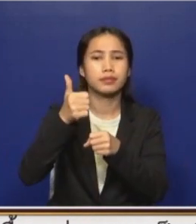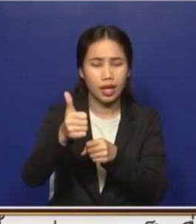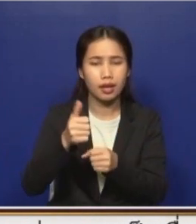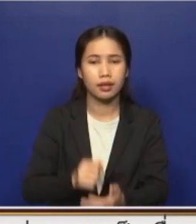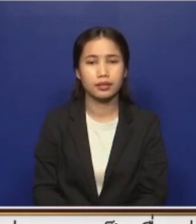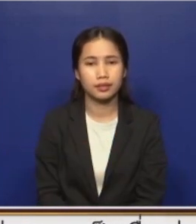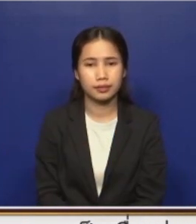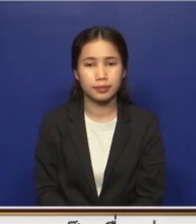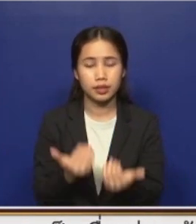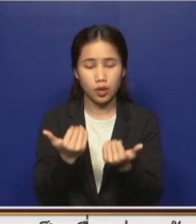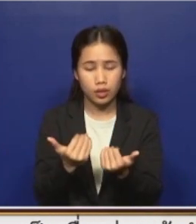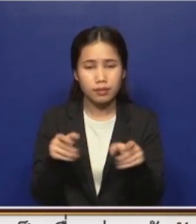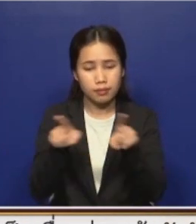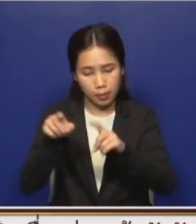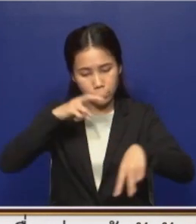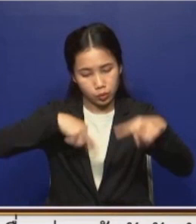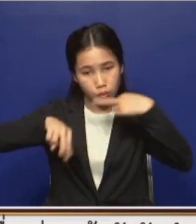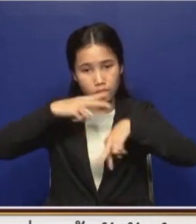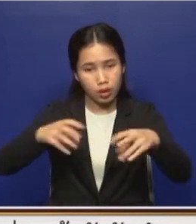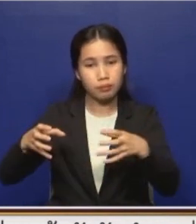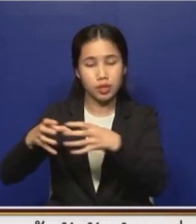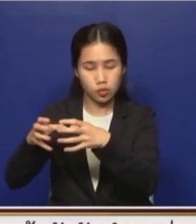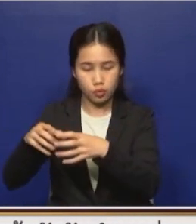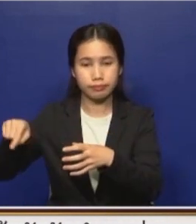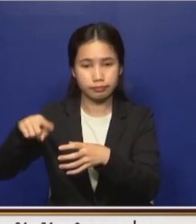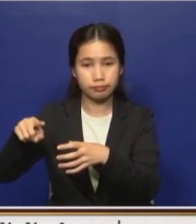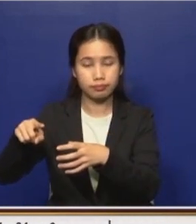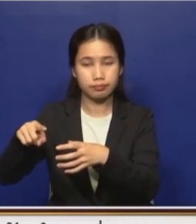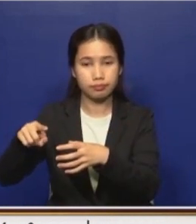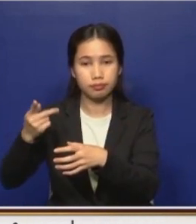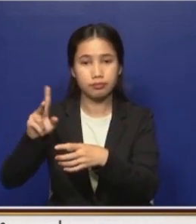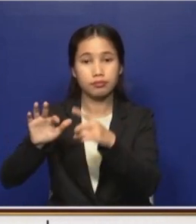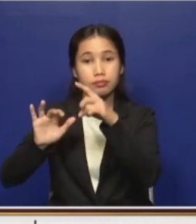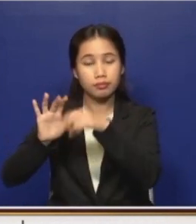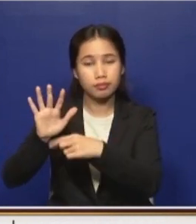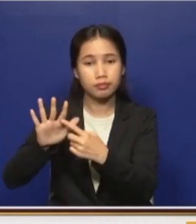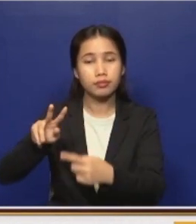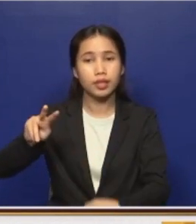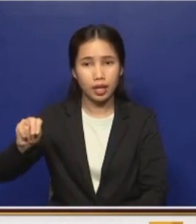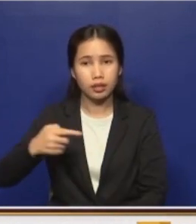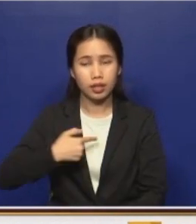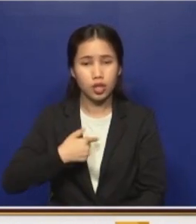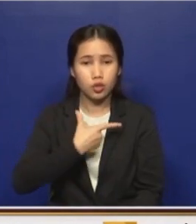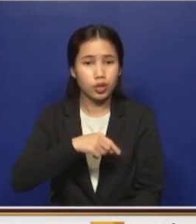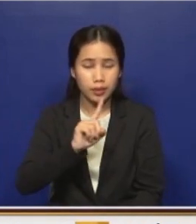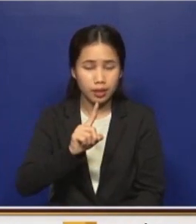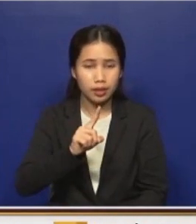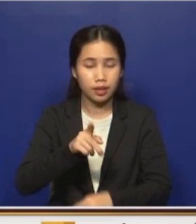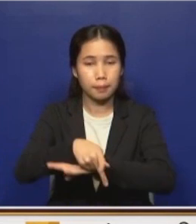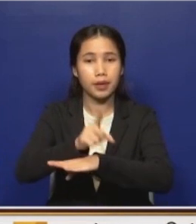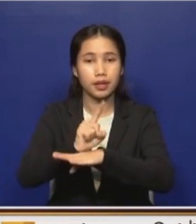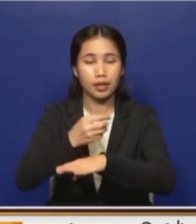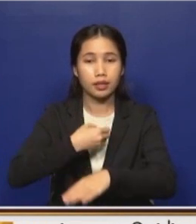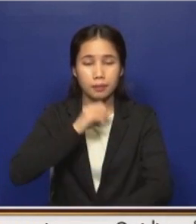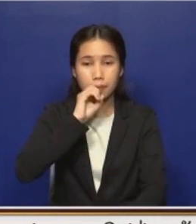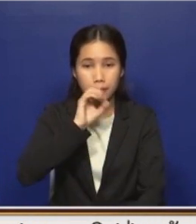วทีของฝ่ายค้านฮะในการที่จะตรวจสอบว่ารัฐบาลมาของงบประมาณเนี่ยท่านจำได้ไหม